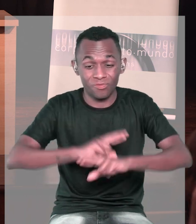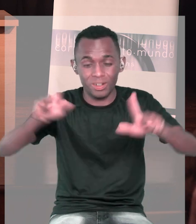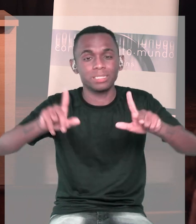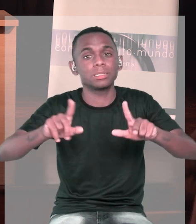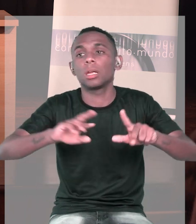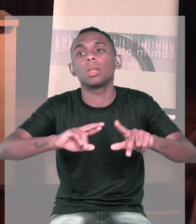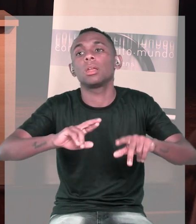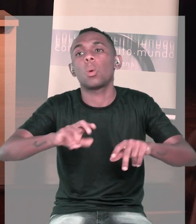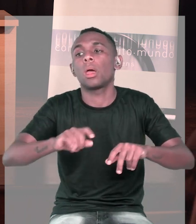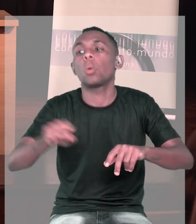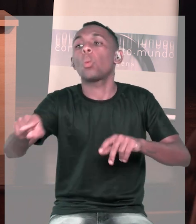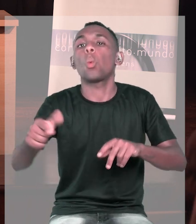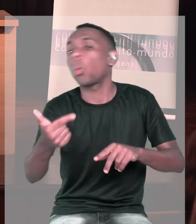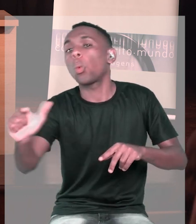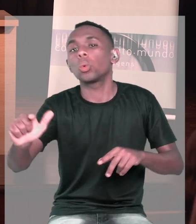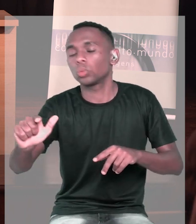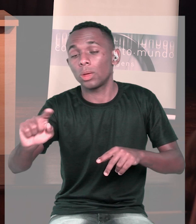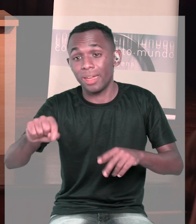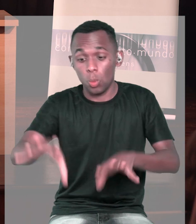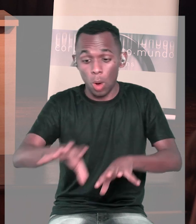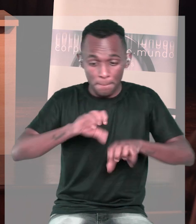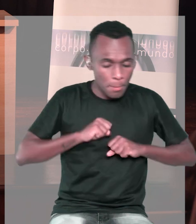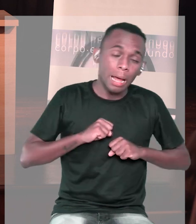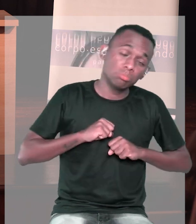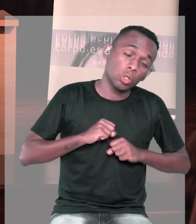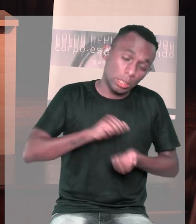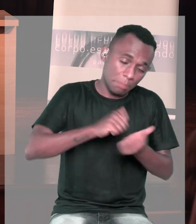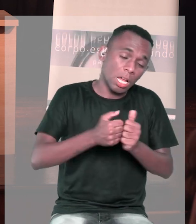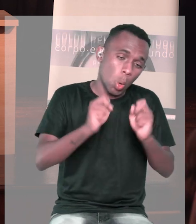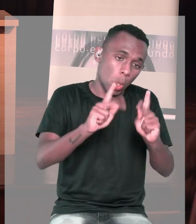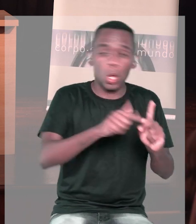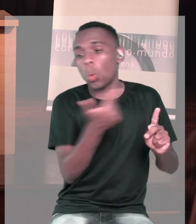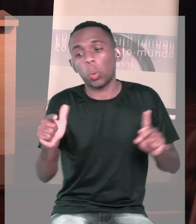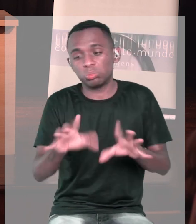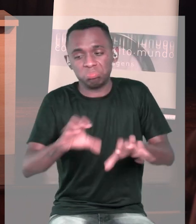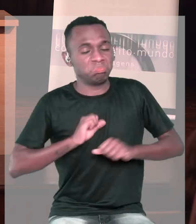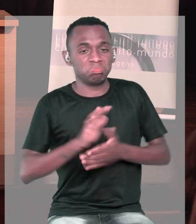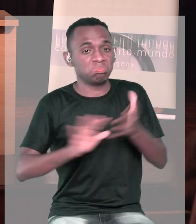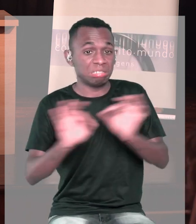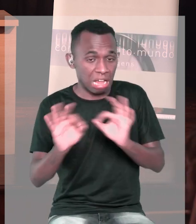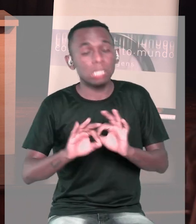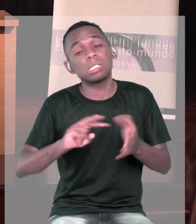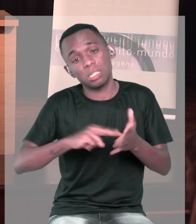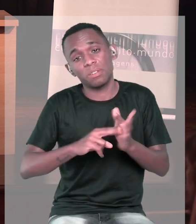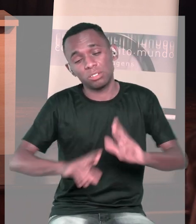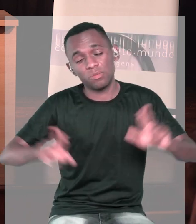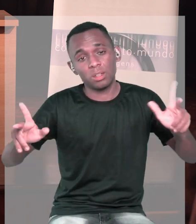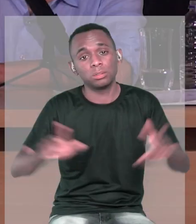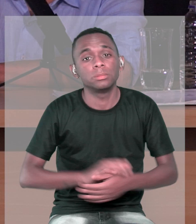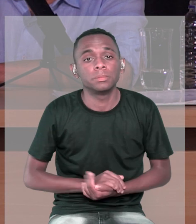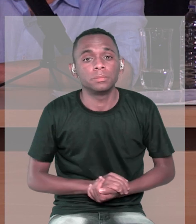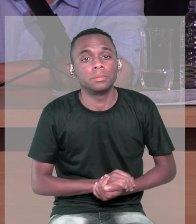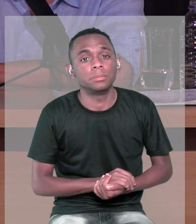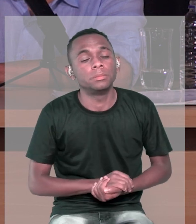entre o si e o outro, é entre o apropriado e o não apropriado. Et là encore, je pense qu'on peut prolonger